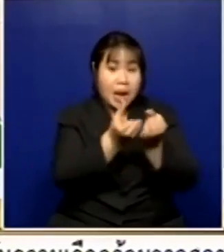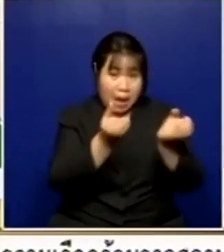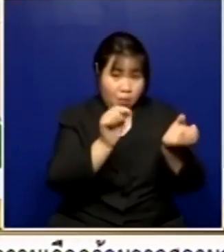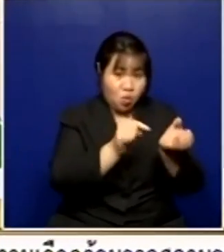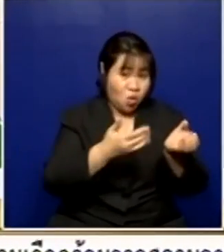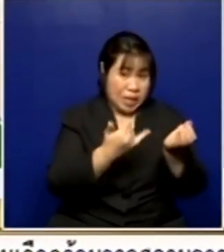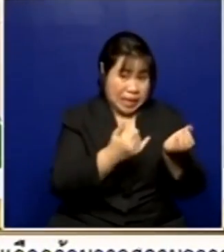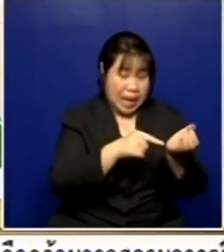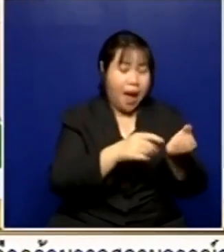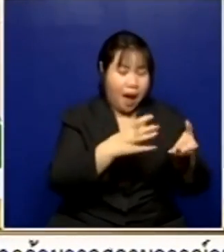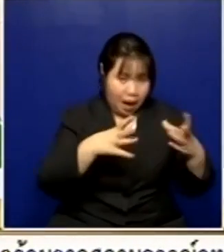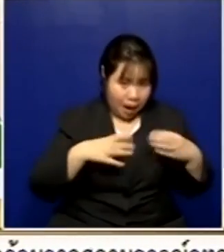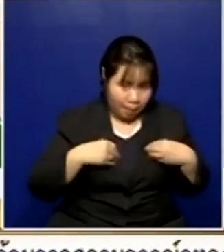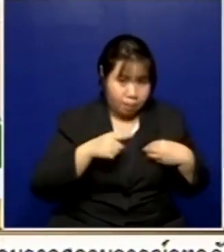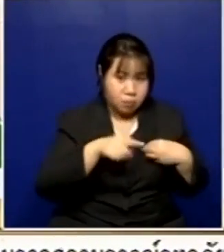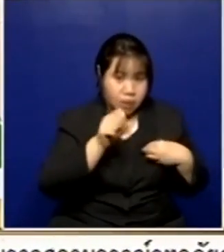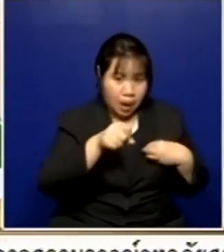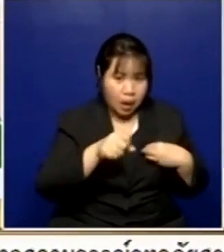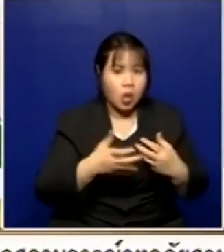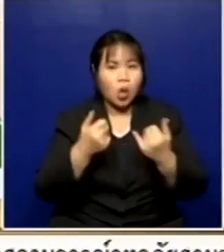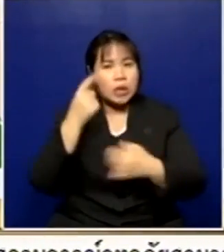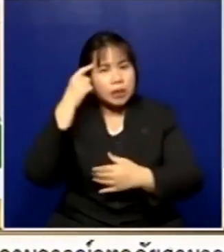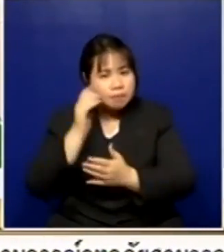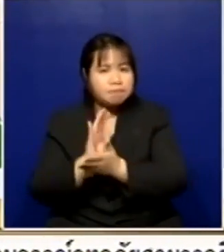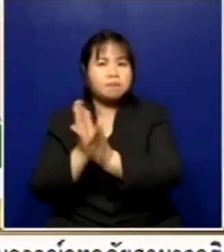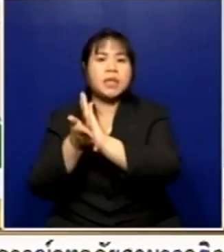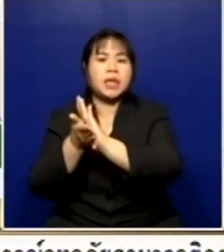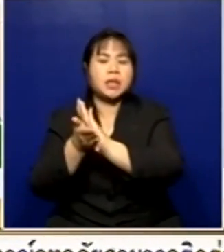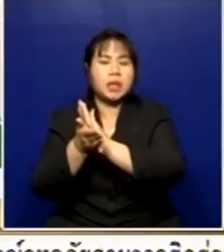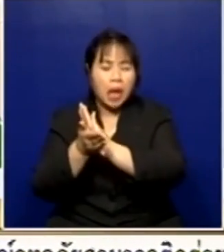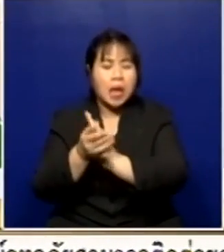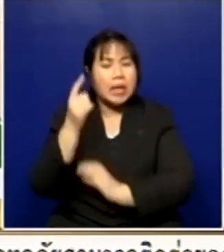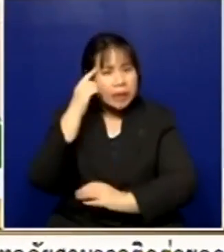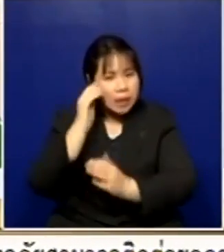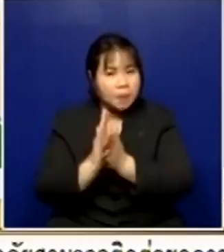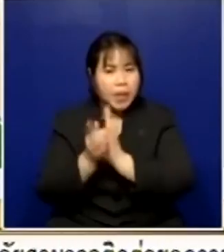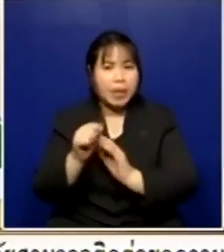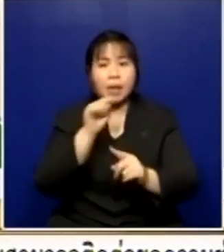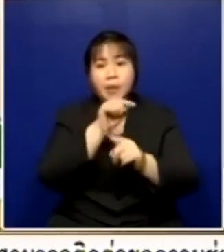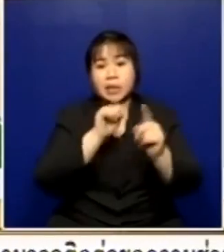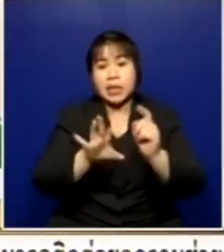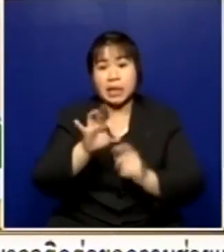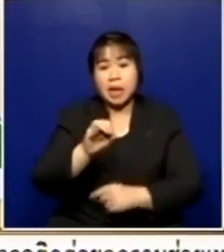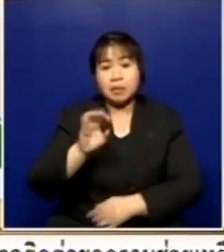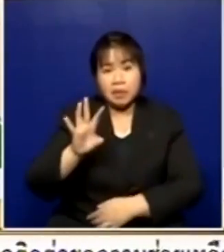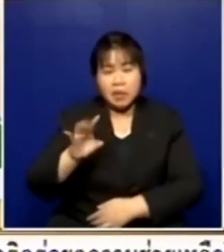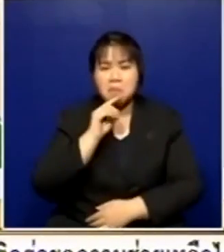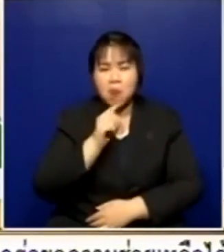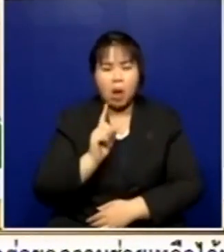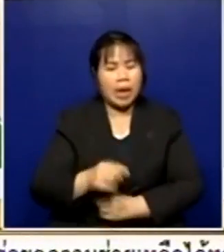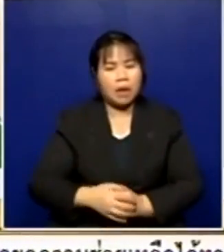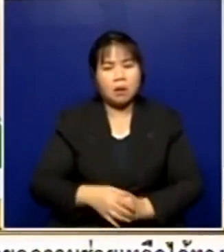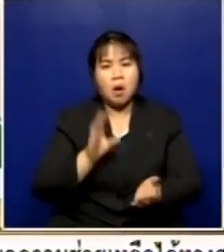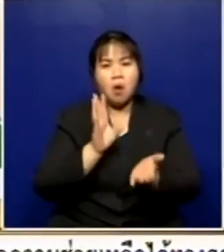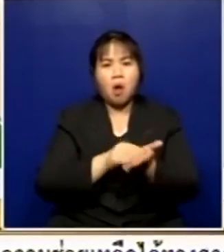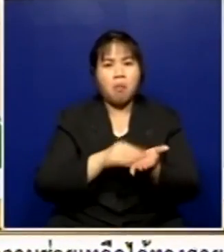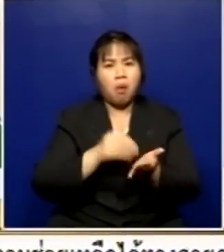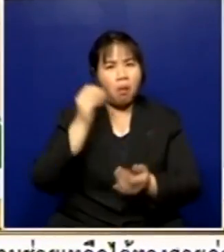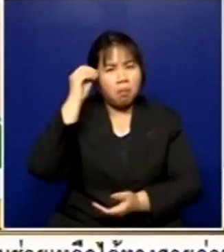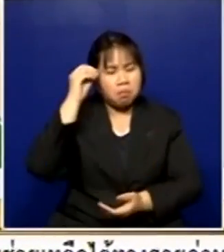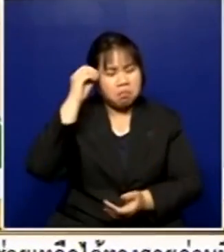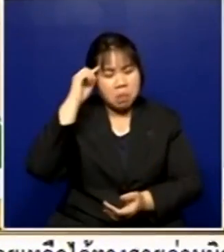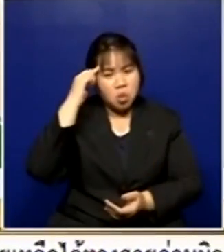เกาะนและวันนี้พวกเขาคิดใหม่โดย 94%บอกว่าพวกเขาไม่มีข้อมูลเพียงพอ